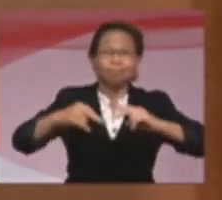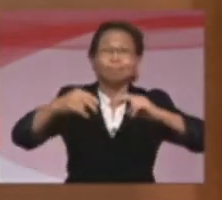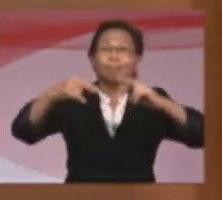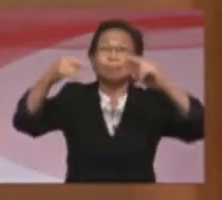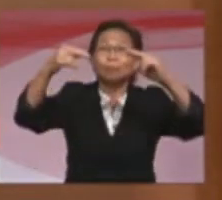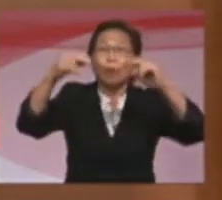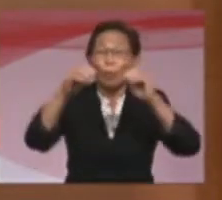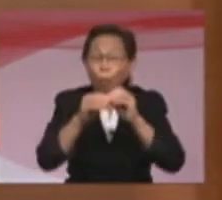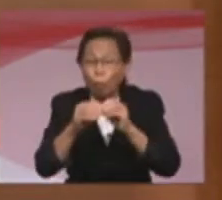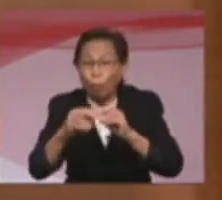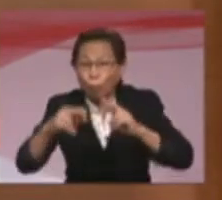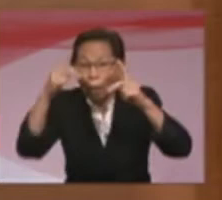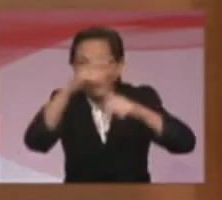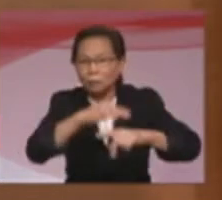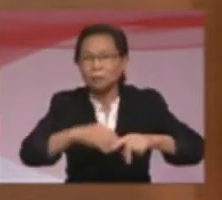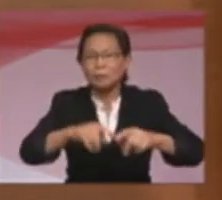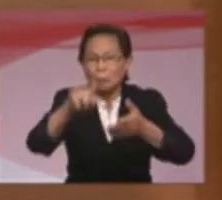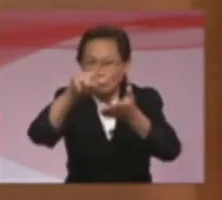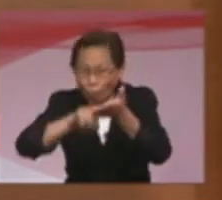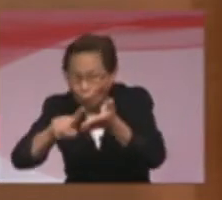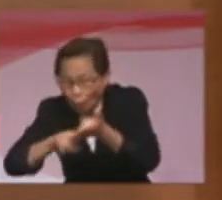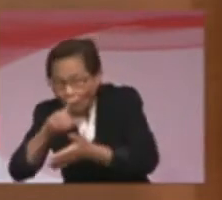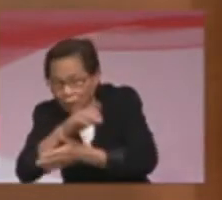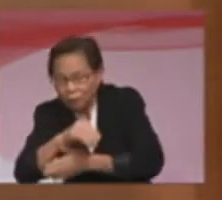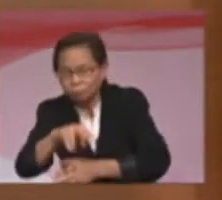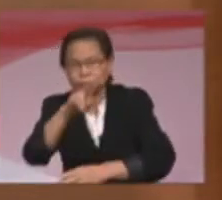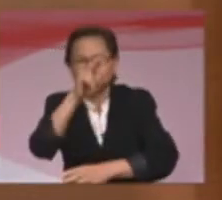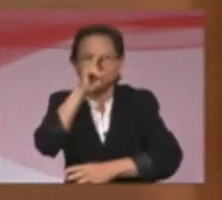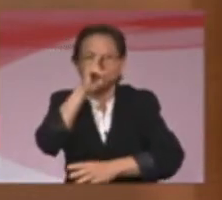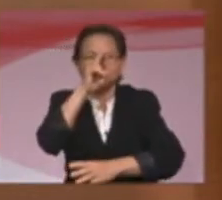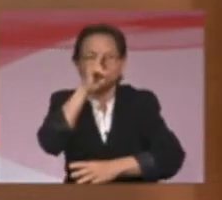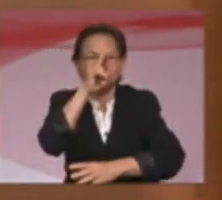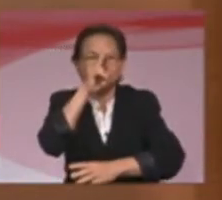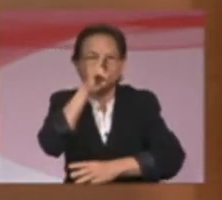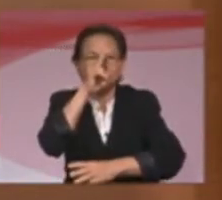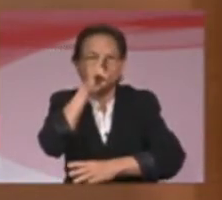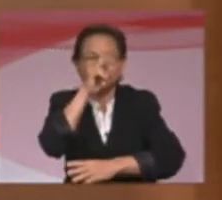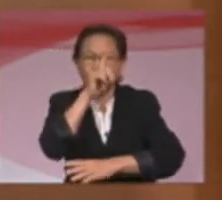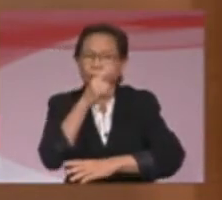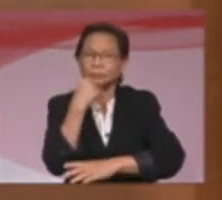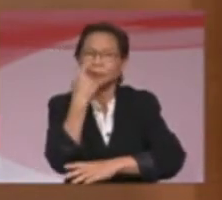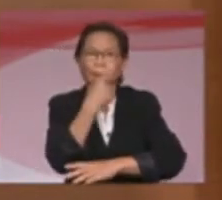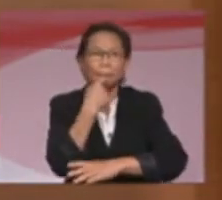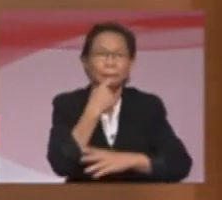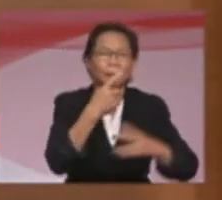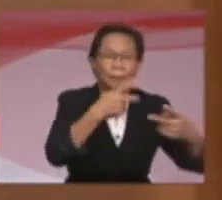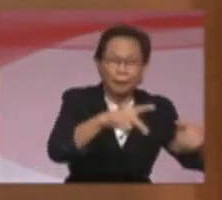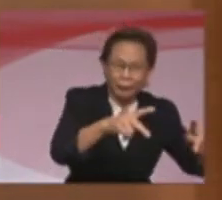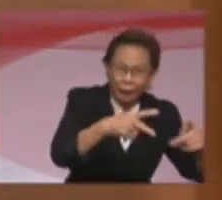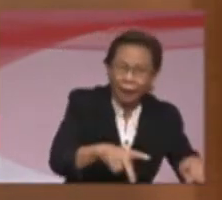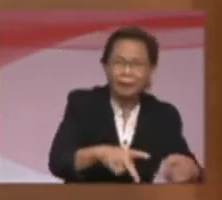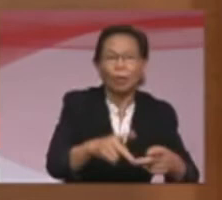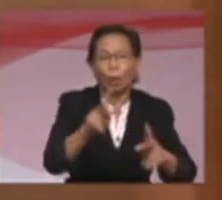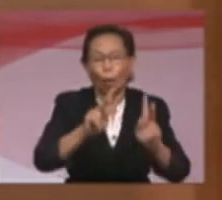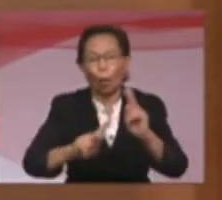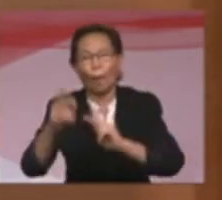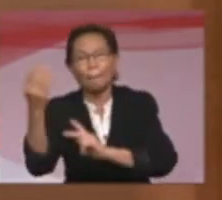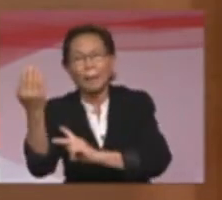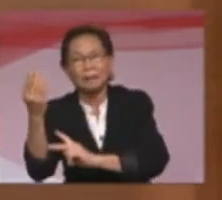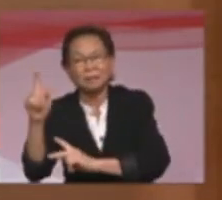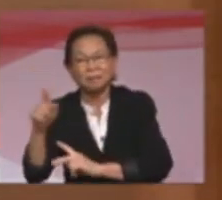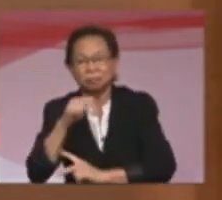serta mengambil tindakan tegas terhadap pemilik premis dan orang awam yang